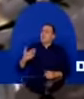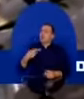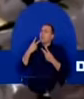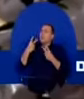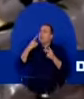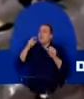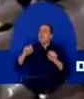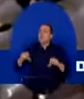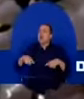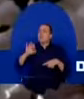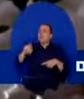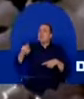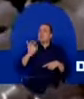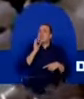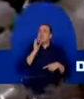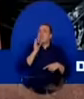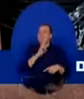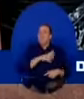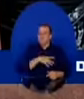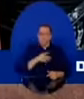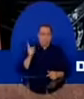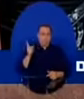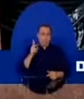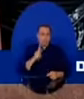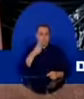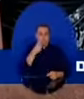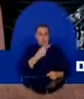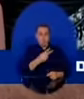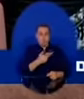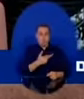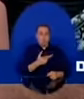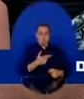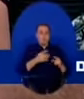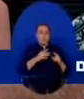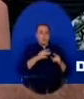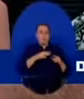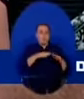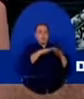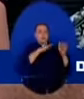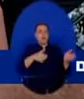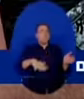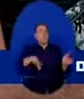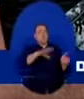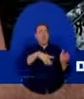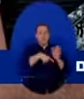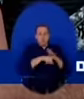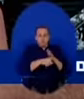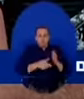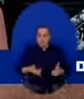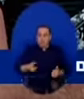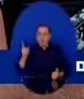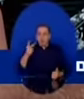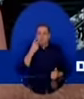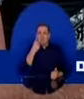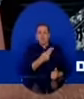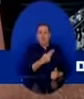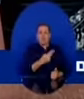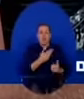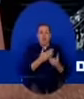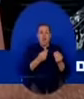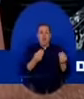מה נראה על החיים שלך כצעיר פלסטיני? את הולכת לראות מחנה פליטים, את הולכת לראות